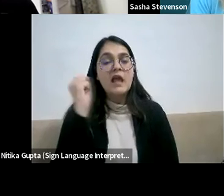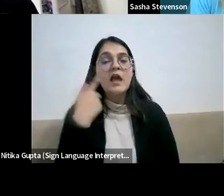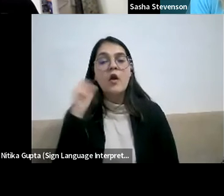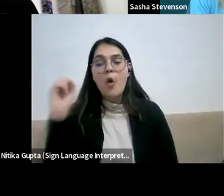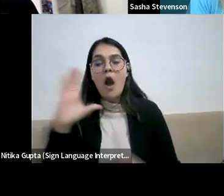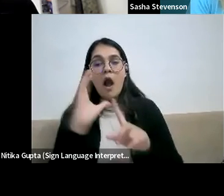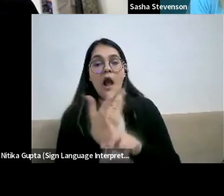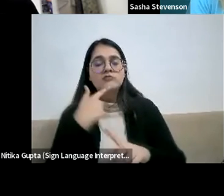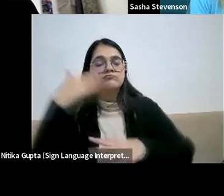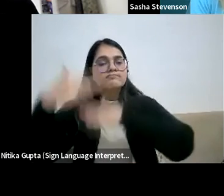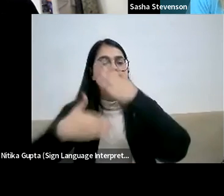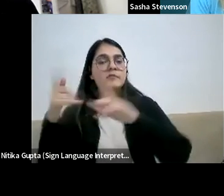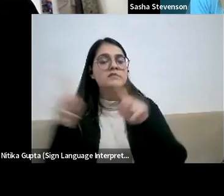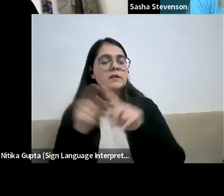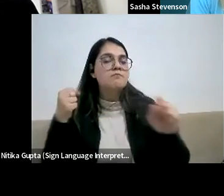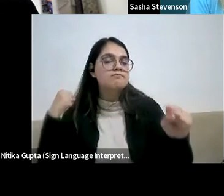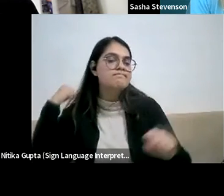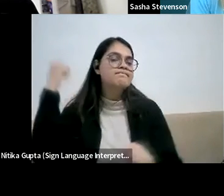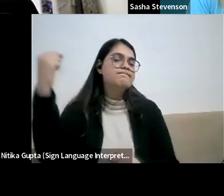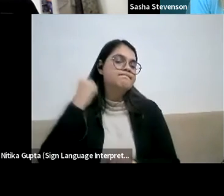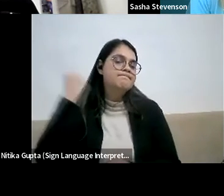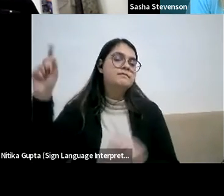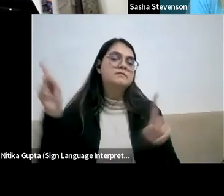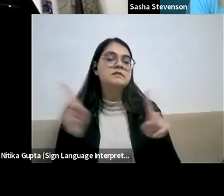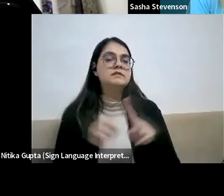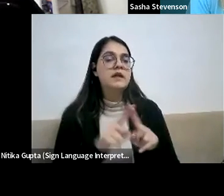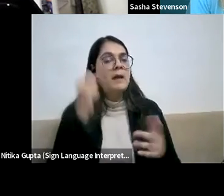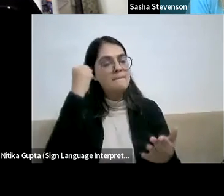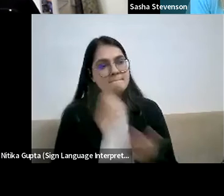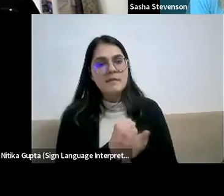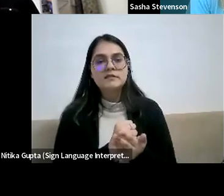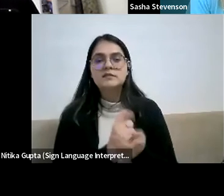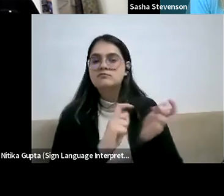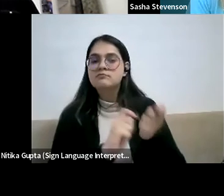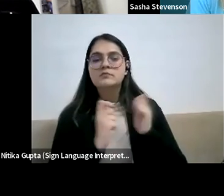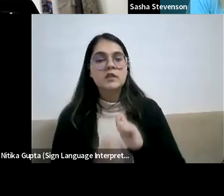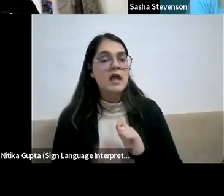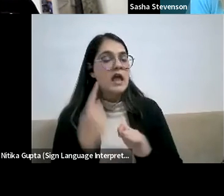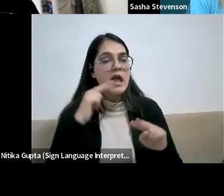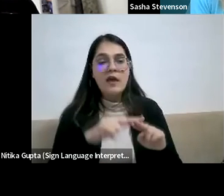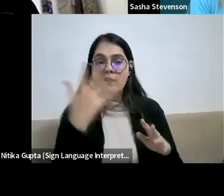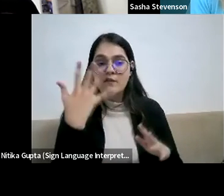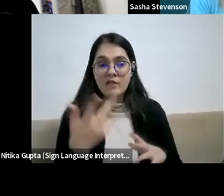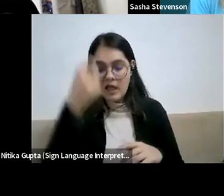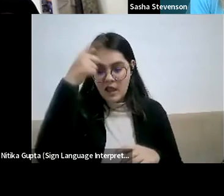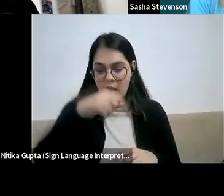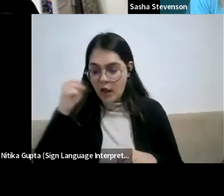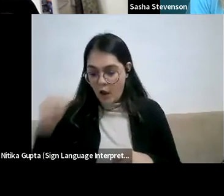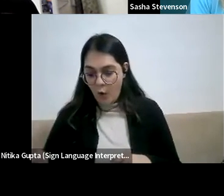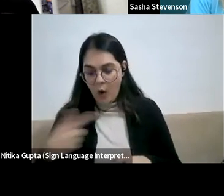रिवोल्यूशन की ये बात है कि एक कल्चरल रिवोल्यूशन होने का जरूरत है। उसके सिवाय डेमोक्रेटिक तरीके से हम जी नहीं